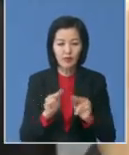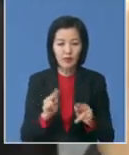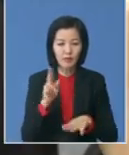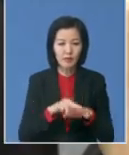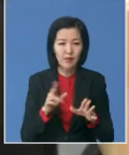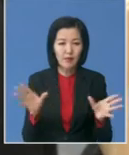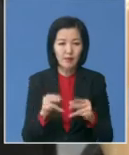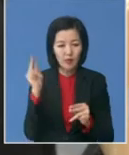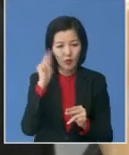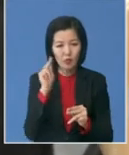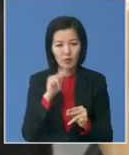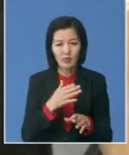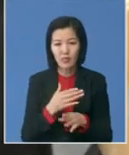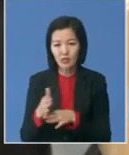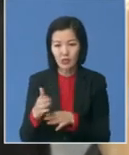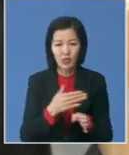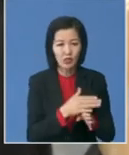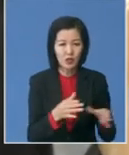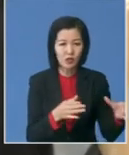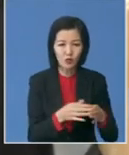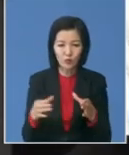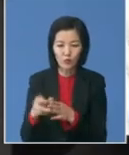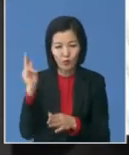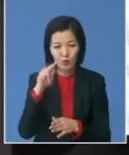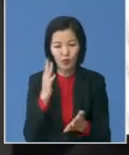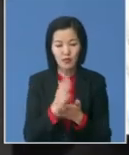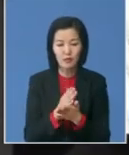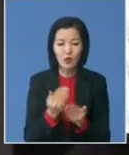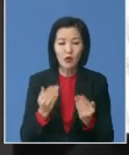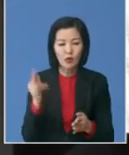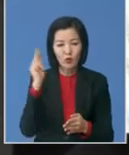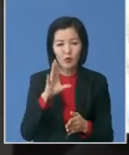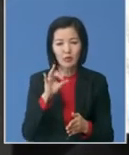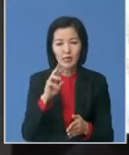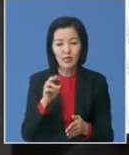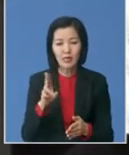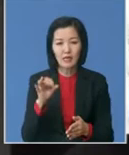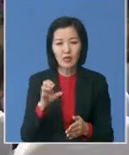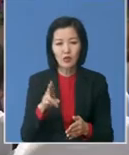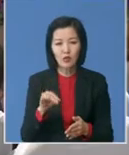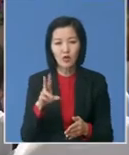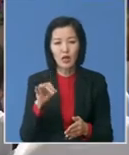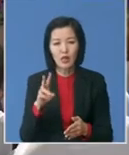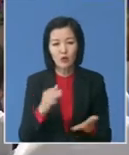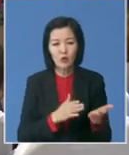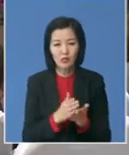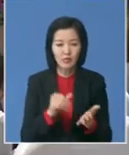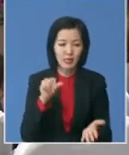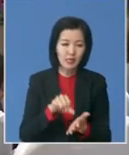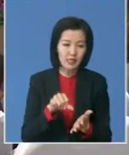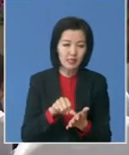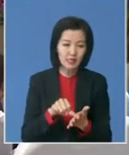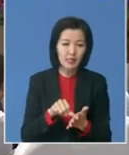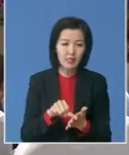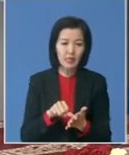бірге оқытылса, енді олар жеке-жеке топқа бөлініп отыр. Бұл жолғы курсқа Сарқан, Ақсу және Алакөл ауданының қызметкерлері қатысты.